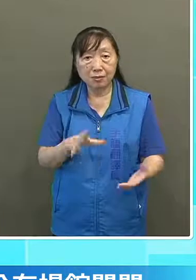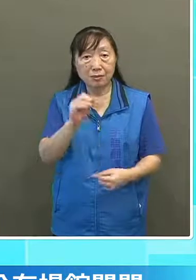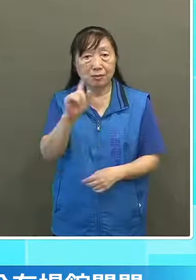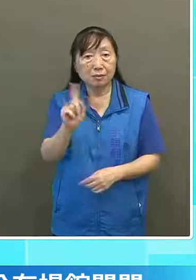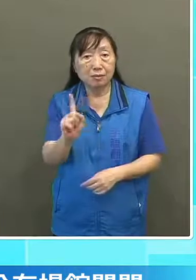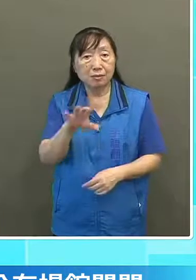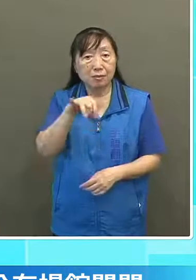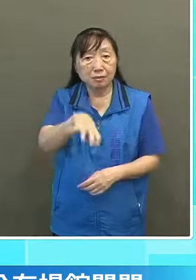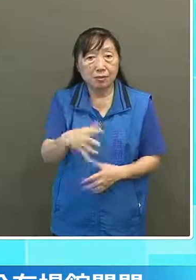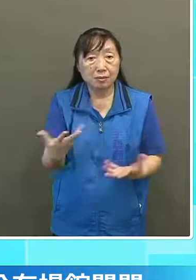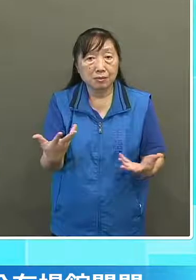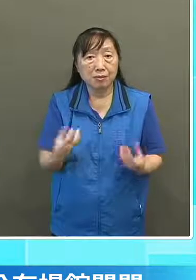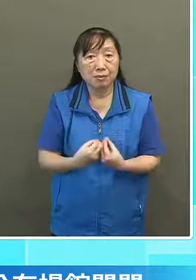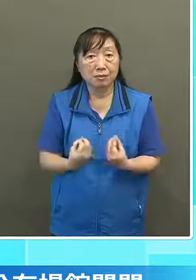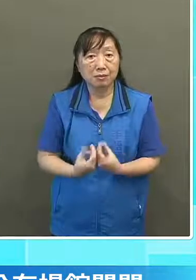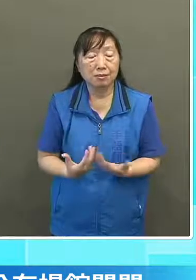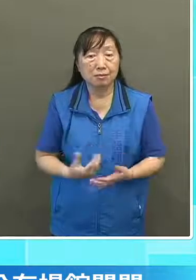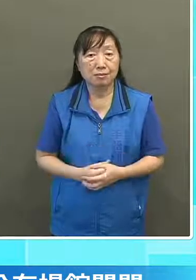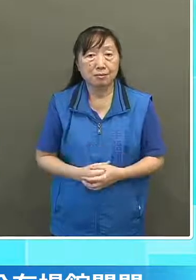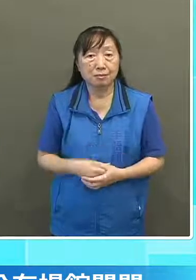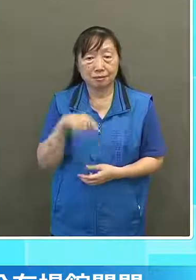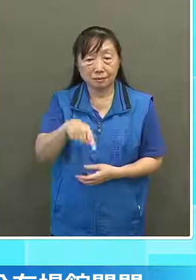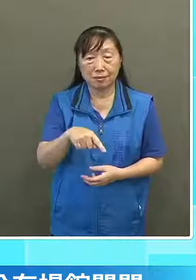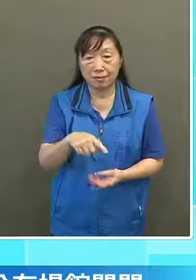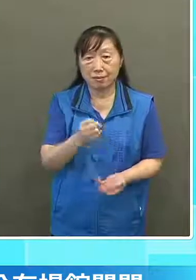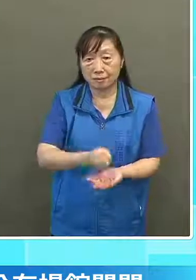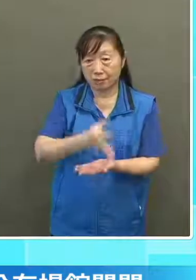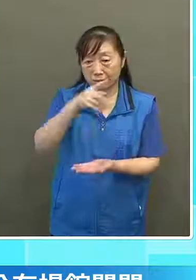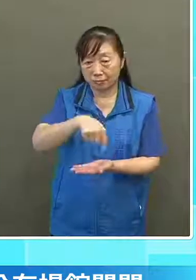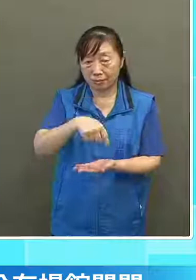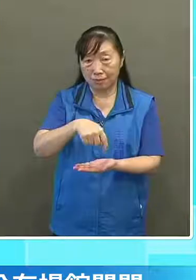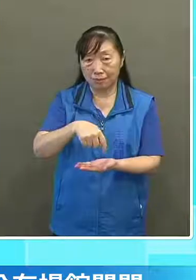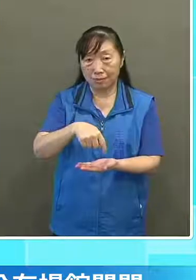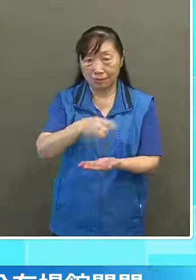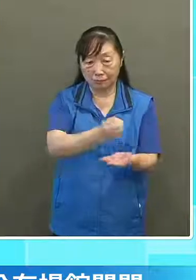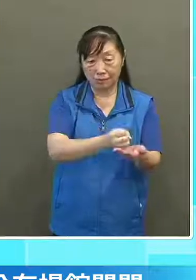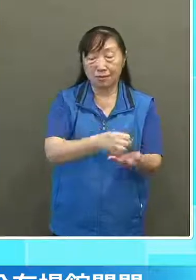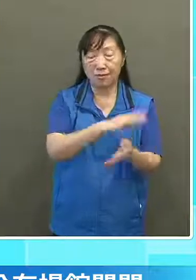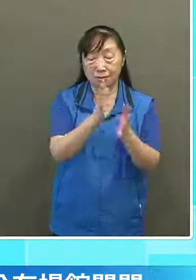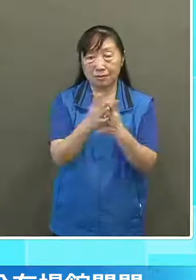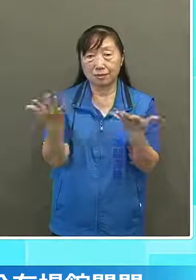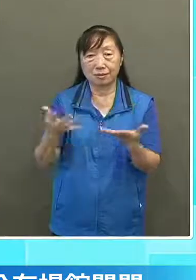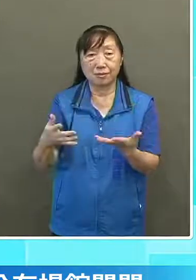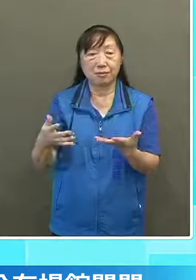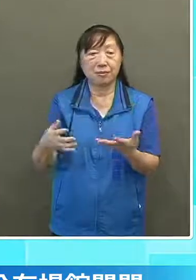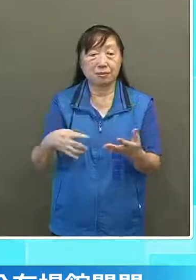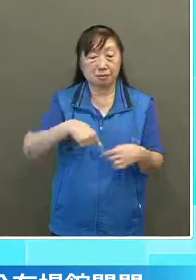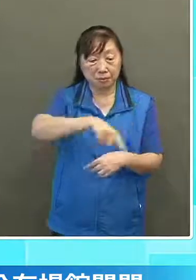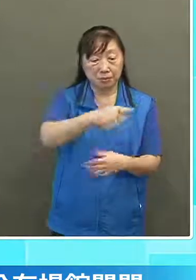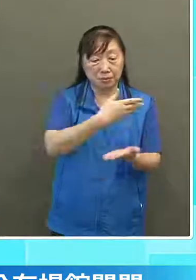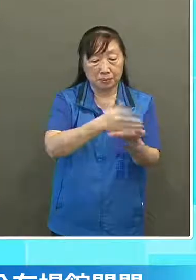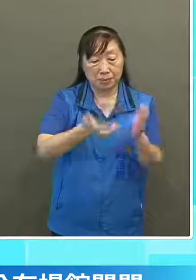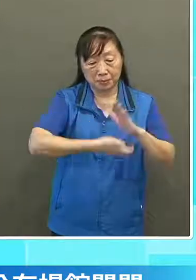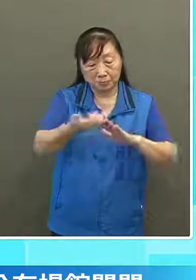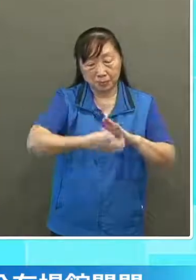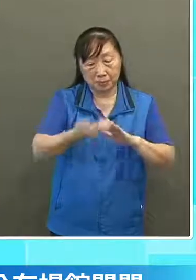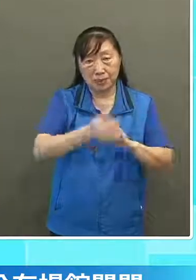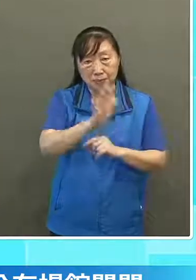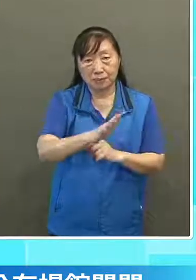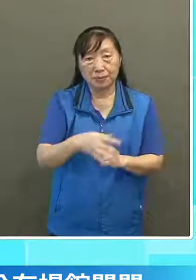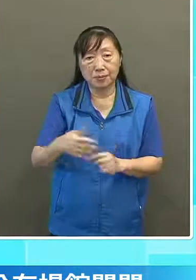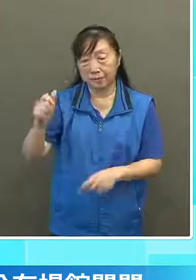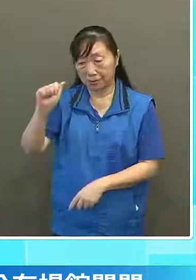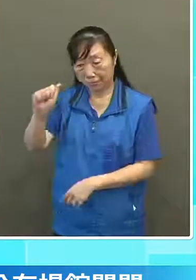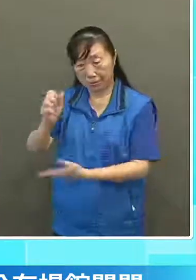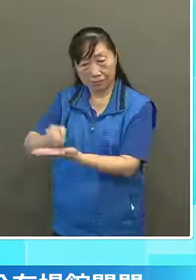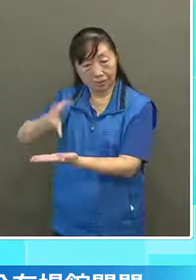方？ 我想这一栋大楼我们现在已经全部进驻，全部在清空当中。至于 A 栋，我